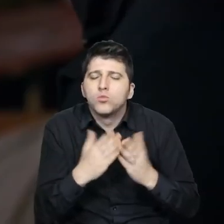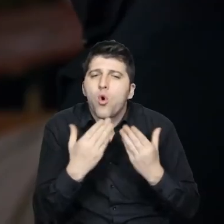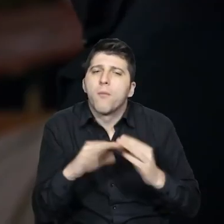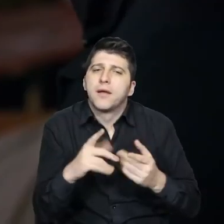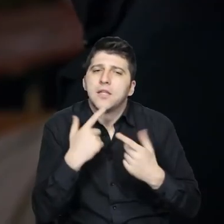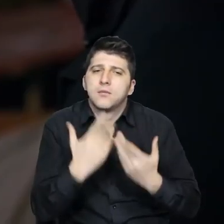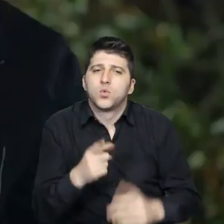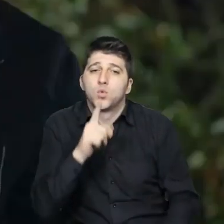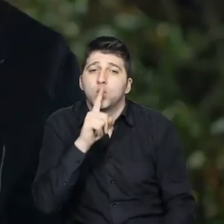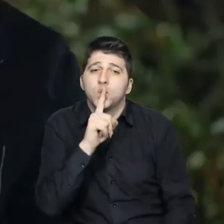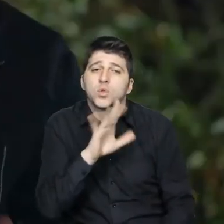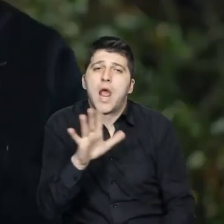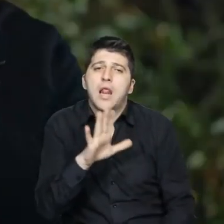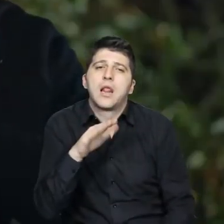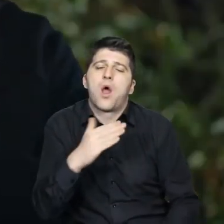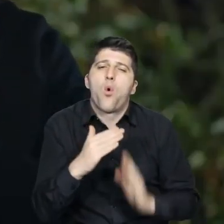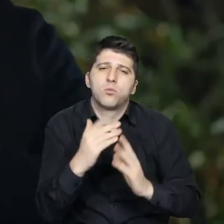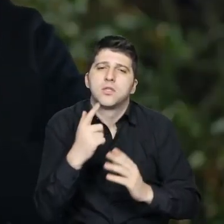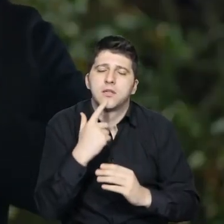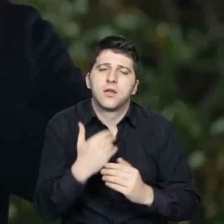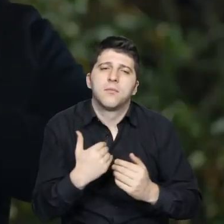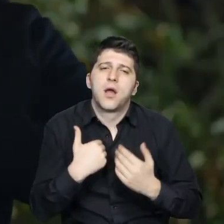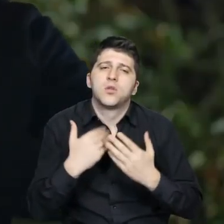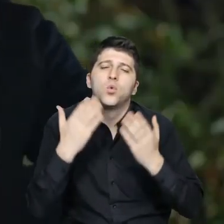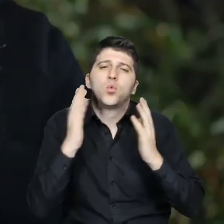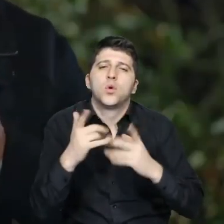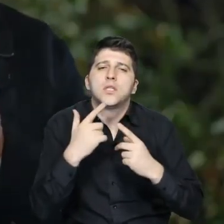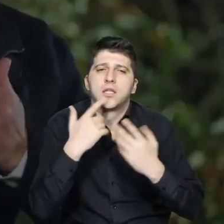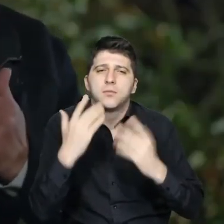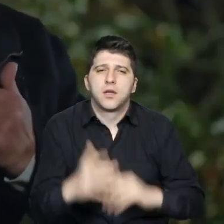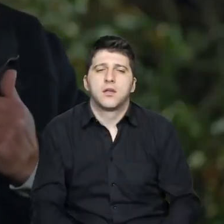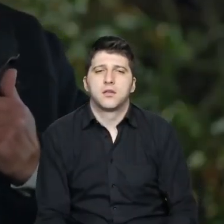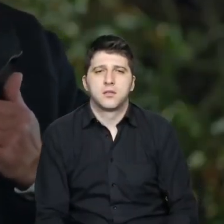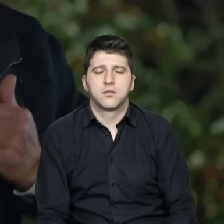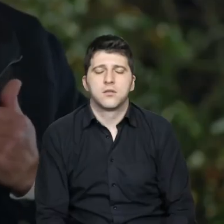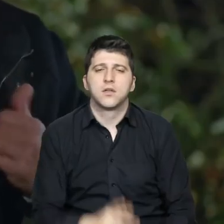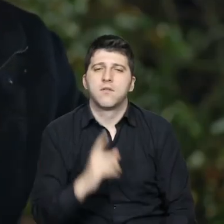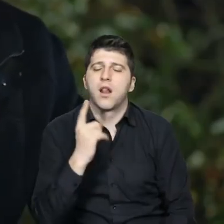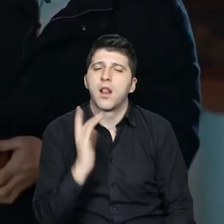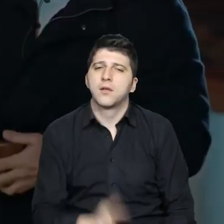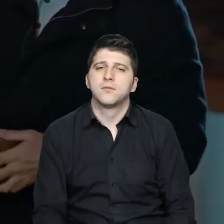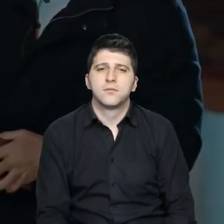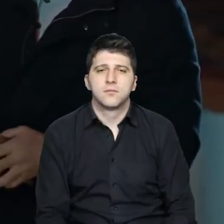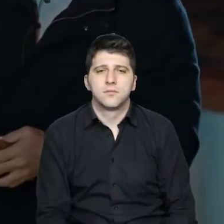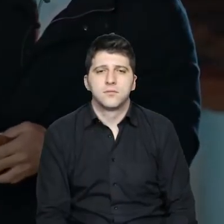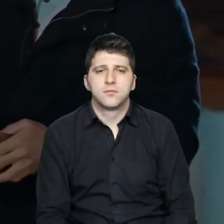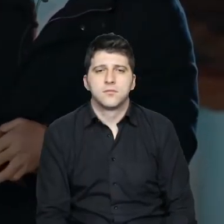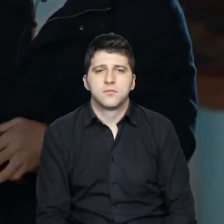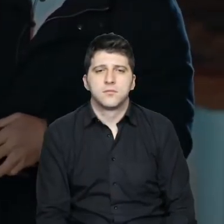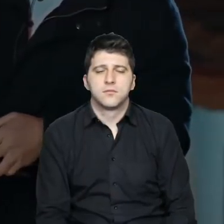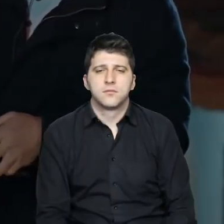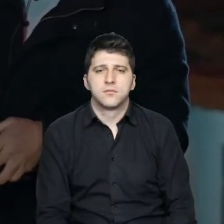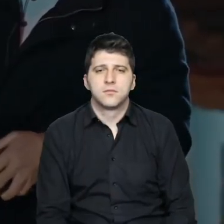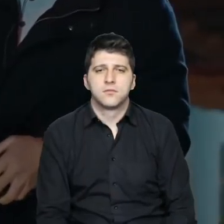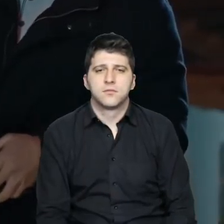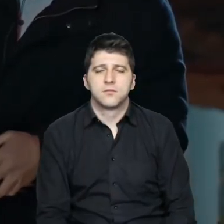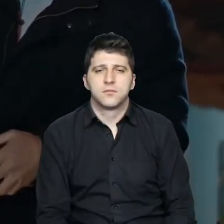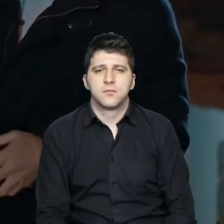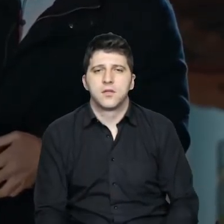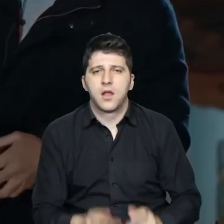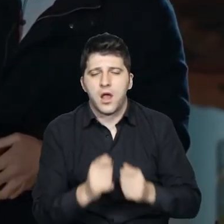ya. 150 liralık komşuluk dedi. Ben de yuf olsun dedim ya. İbrahim cüzdanını çıkardı. Yaşar neredeyse içine düşecek.